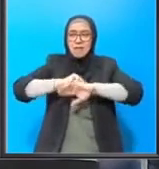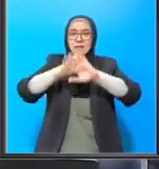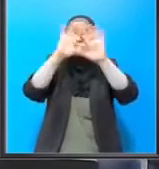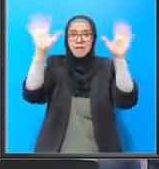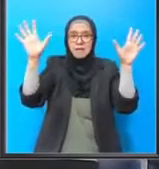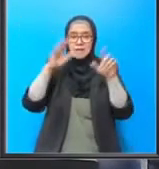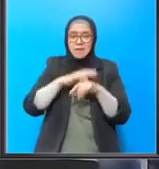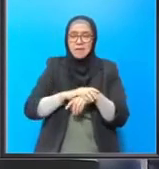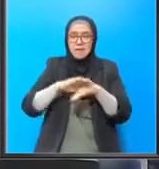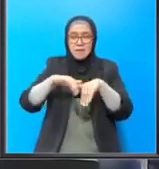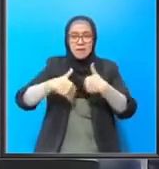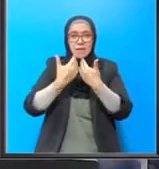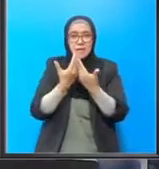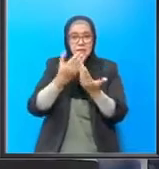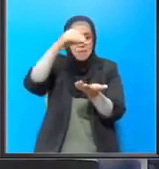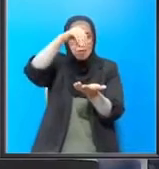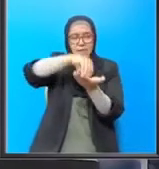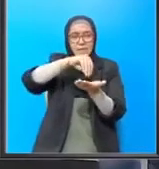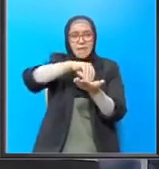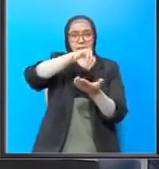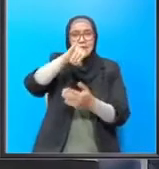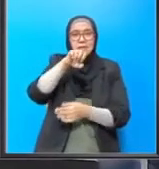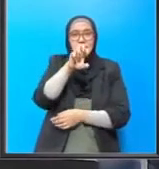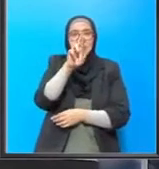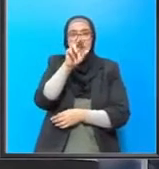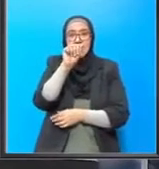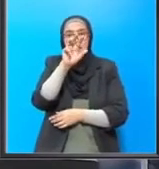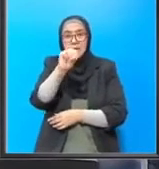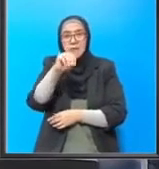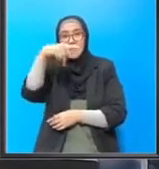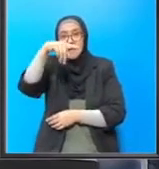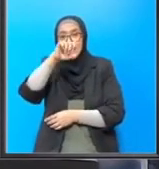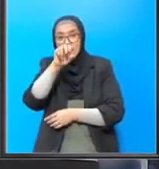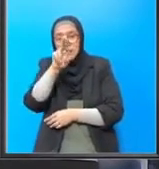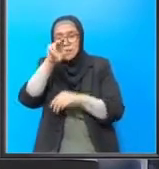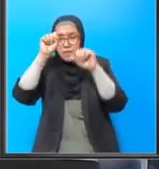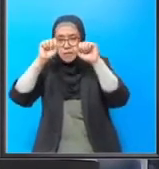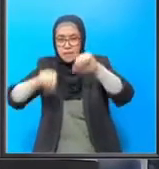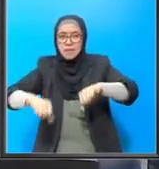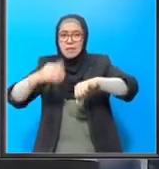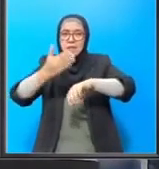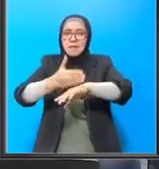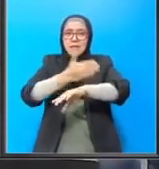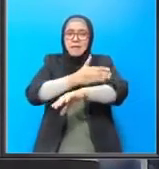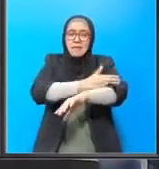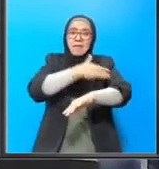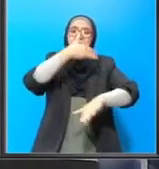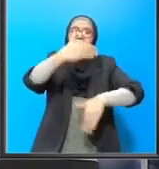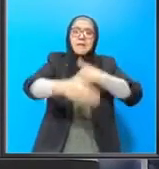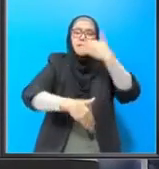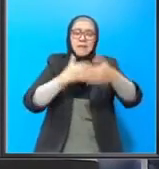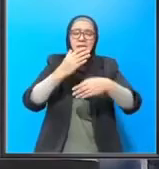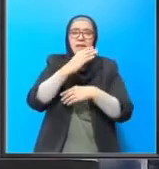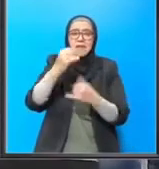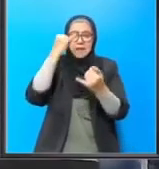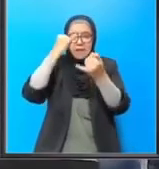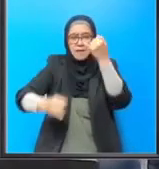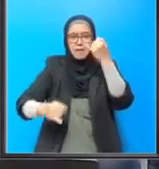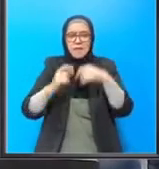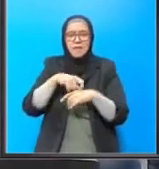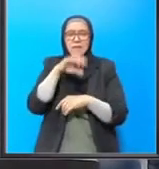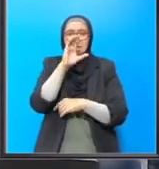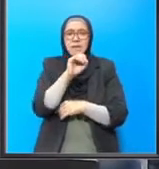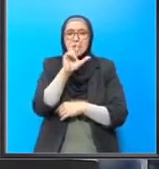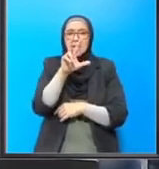Bagaimana kawasan Jeram palsu ini supaya dimajukan dan terakhir ya itulah kosong